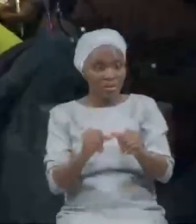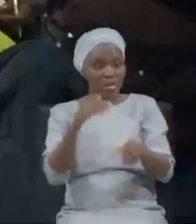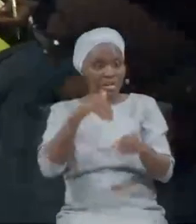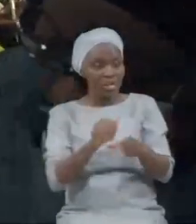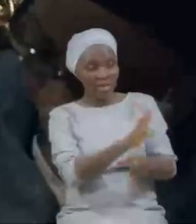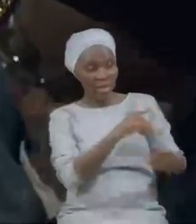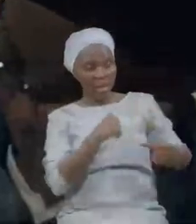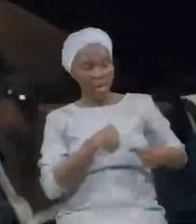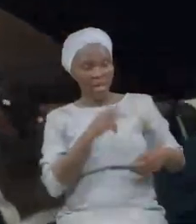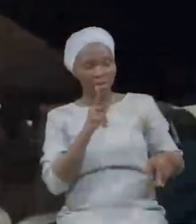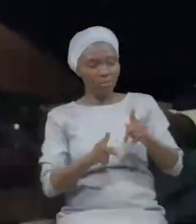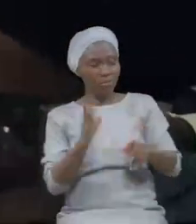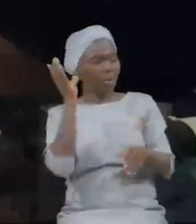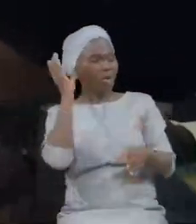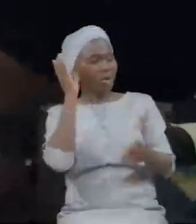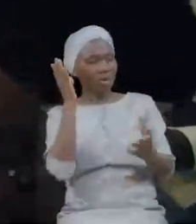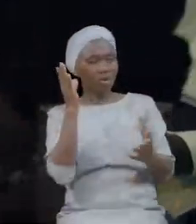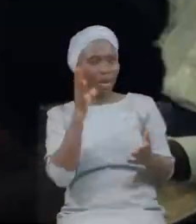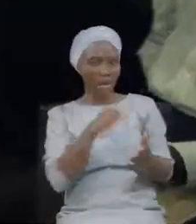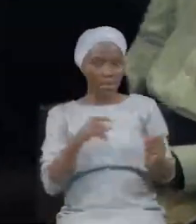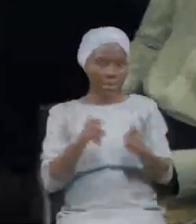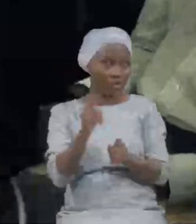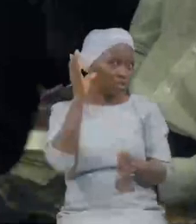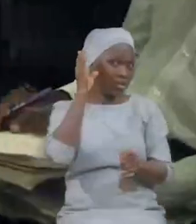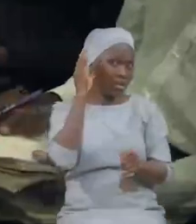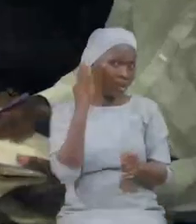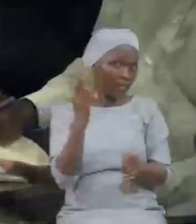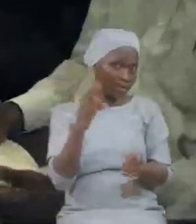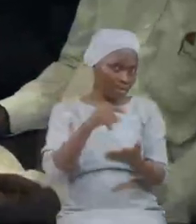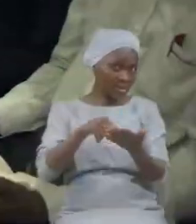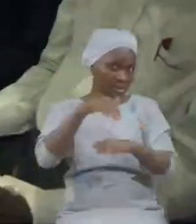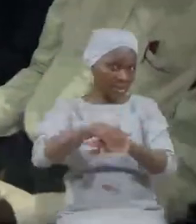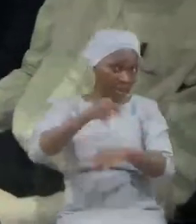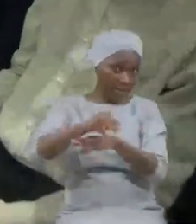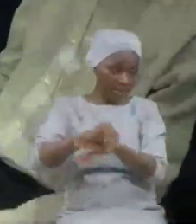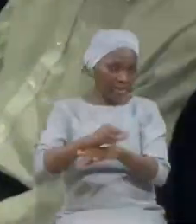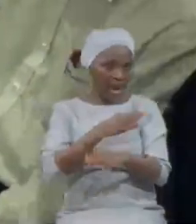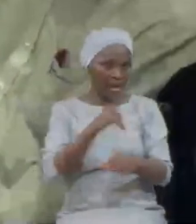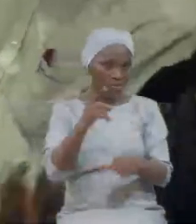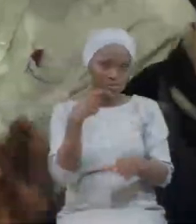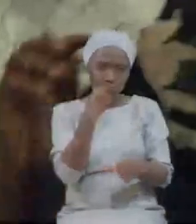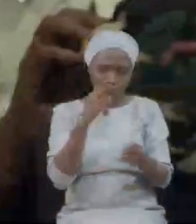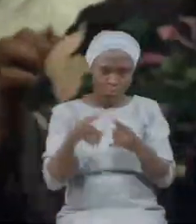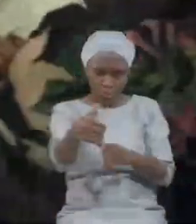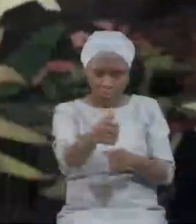vous dites à vous-même, je crois cela, je crois cela, je dis je crois cela,